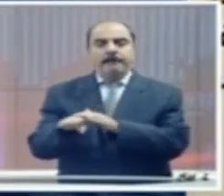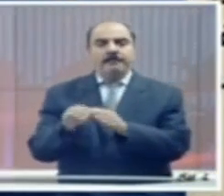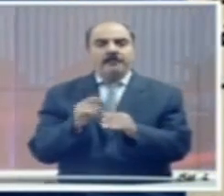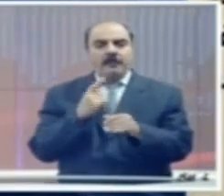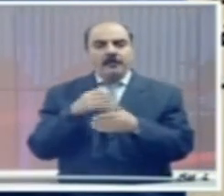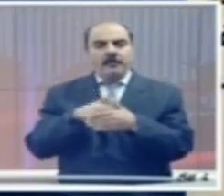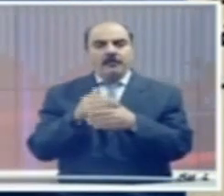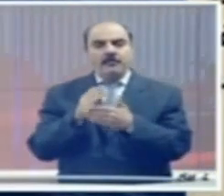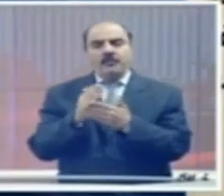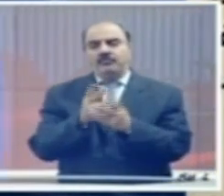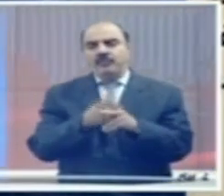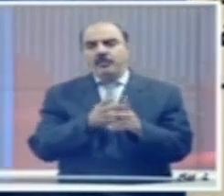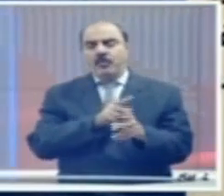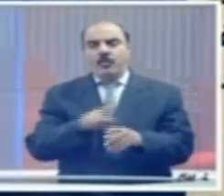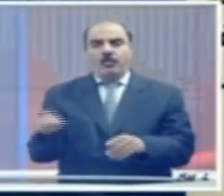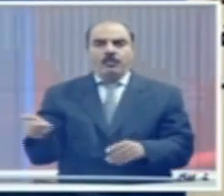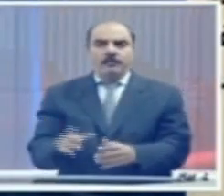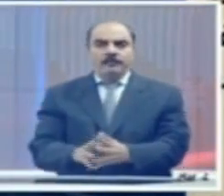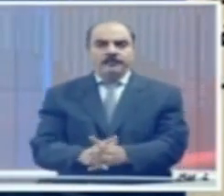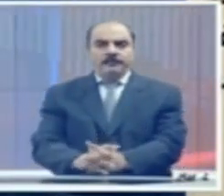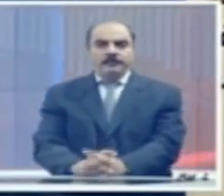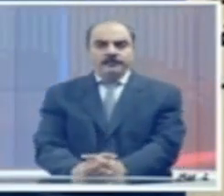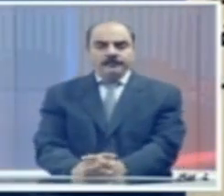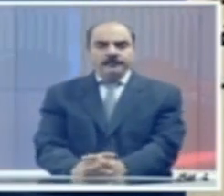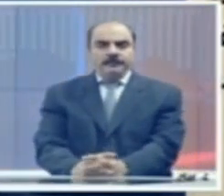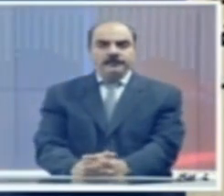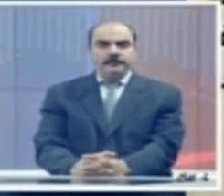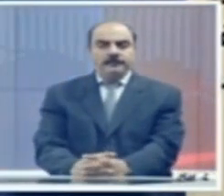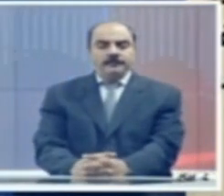تأمين احتياجات المواطنين.